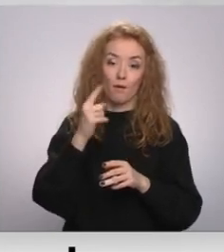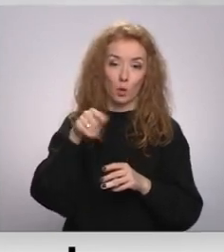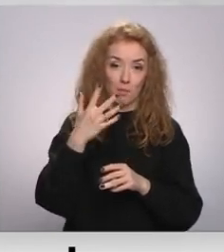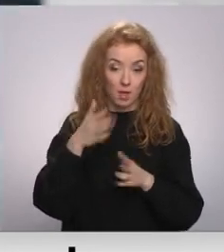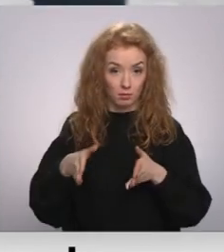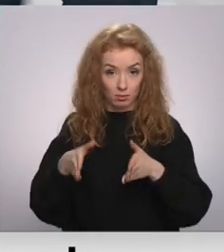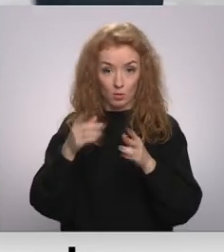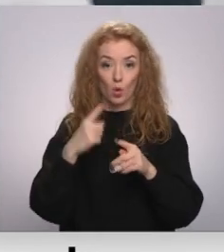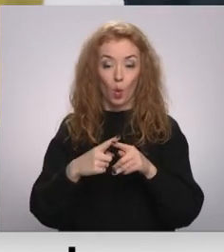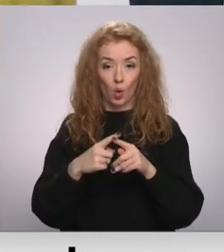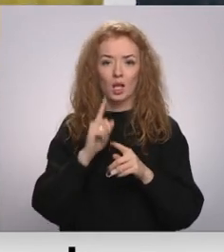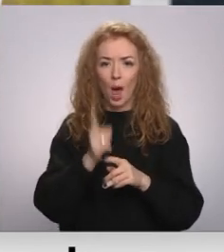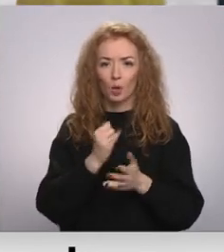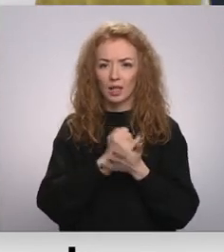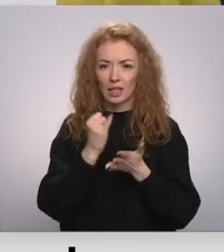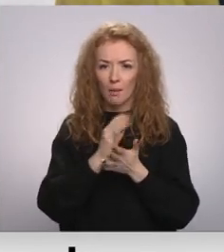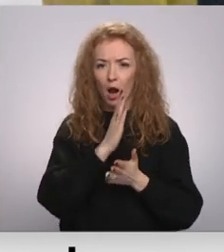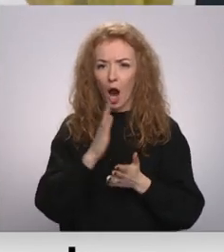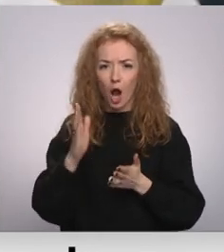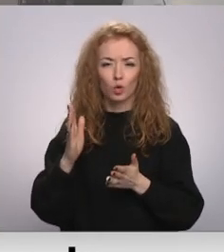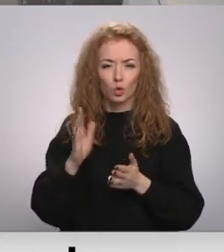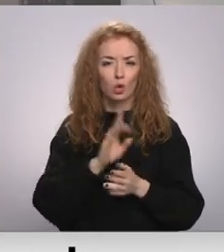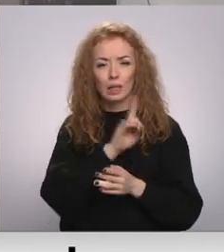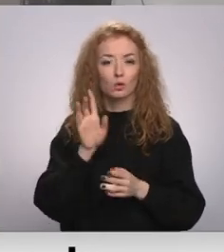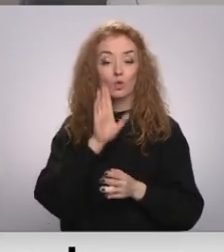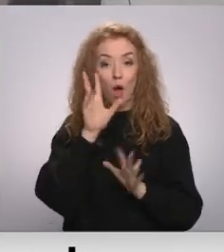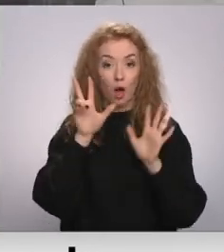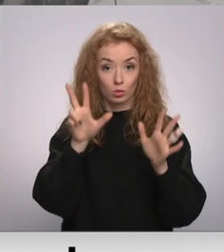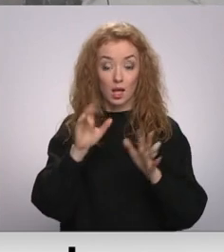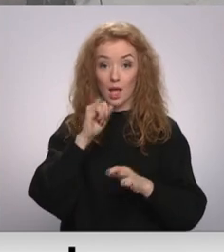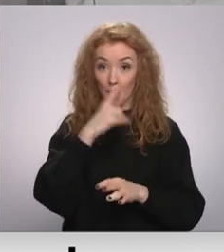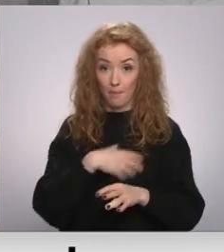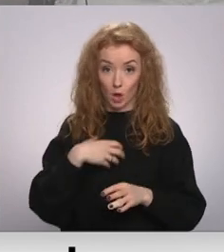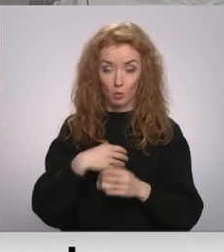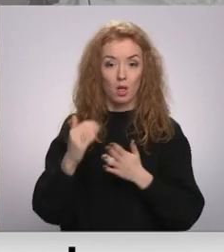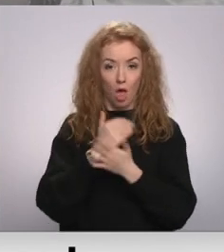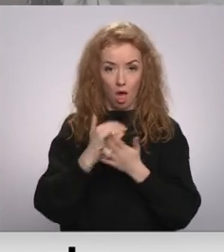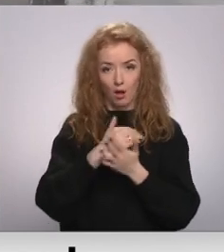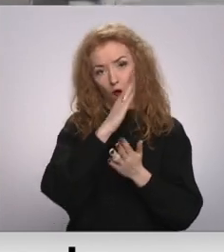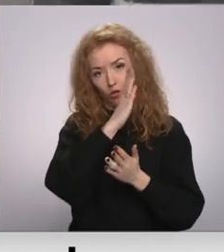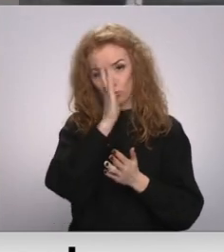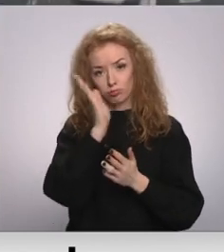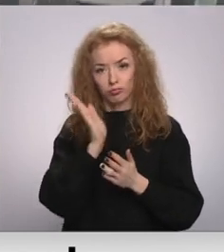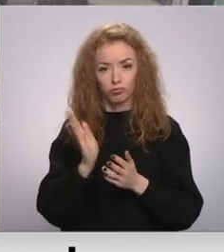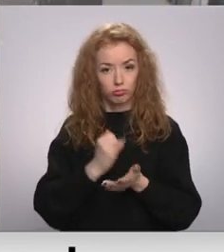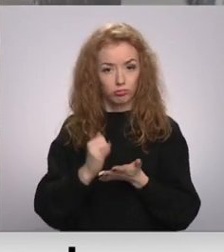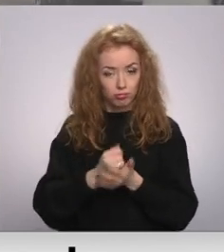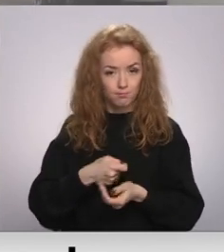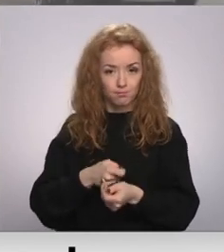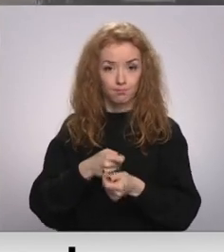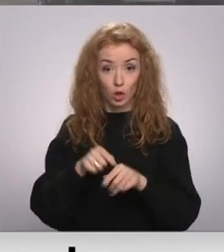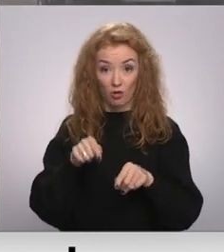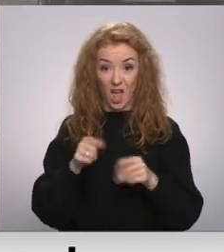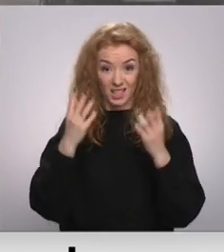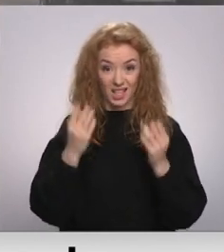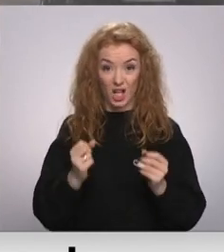Ietvēm jābūt tīrām katru dienu līdz 8:00 rītā, un, ja nepieciešams, jāatkārto periodiski visas dienas garumā. Šajās dienās, kad